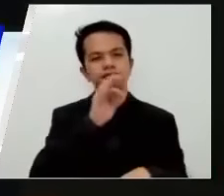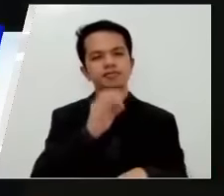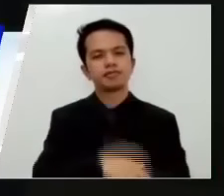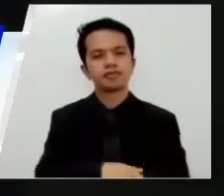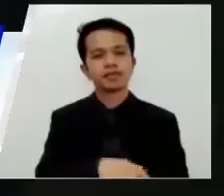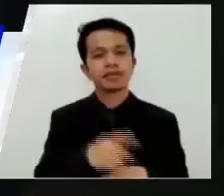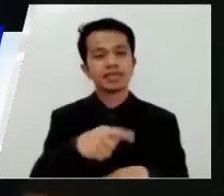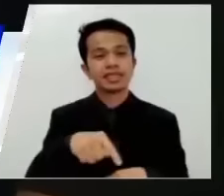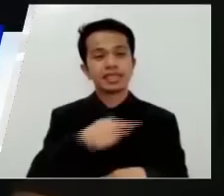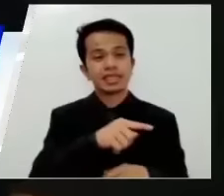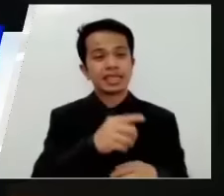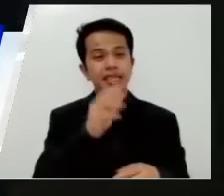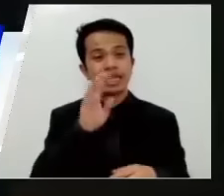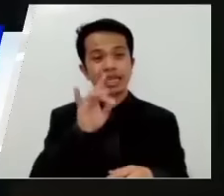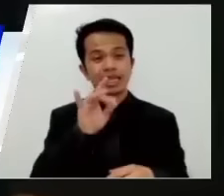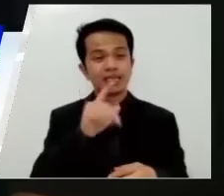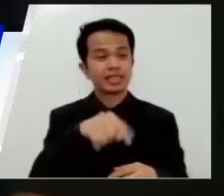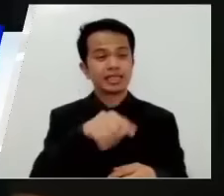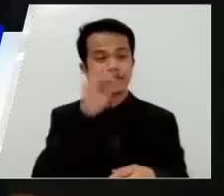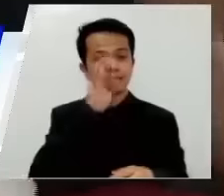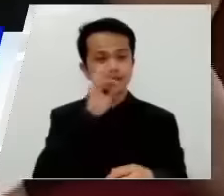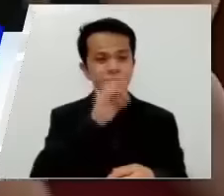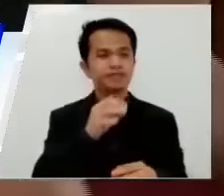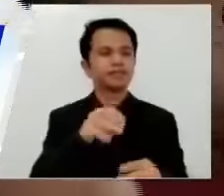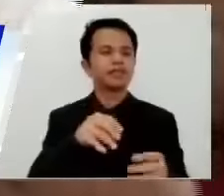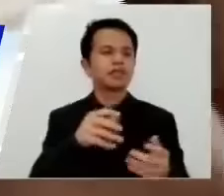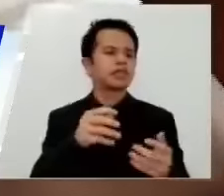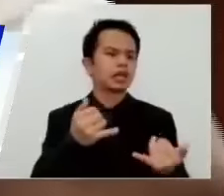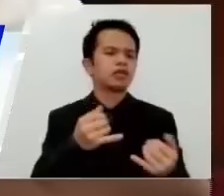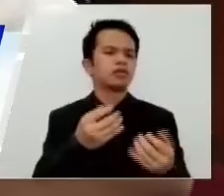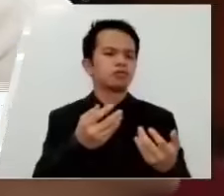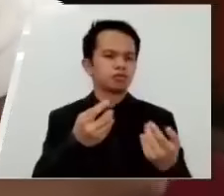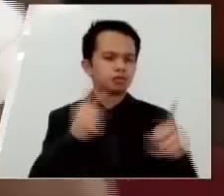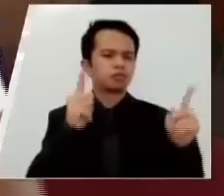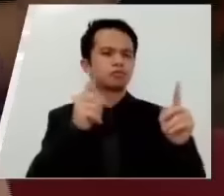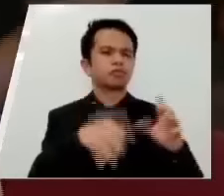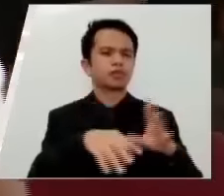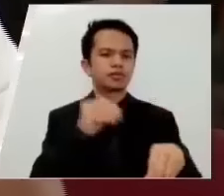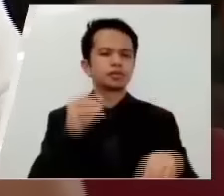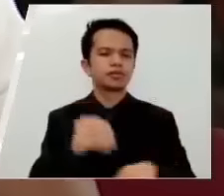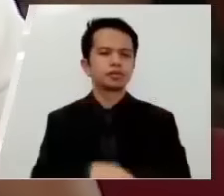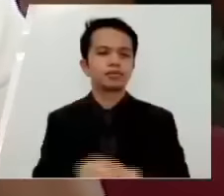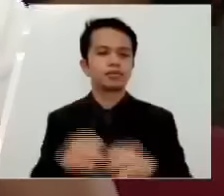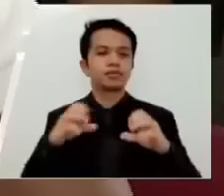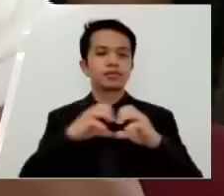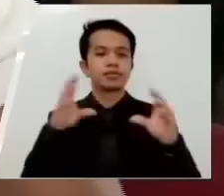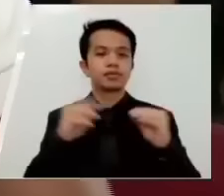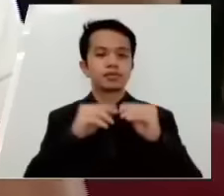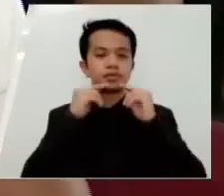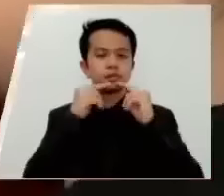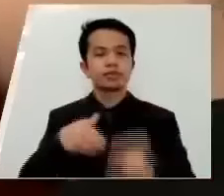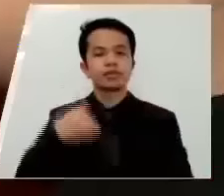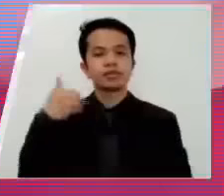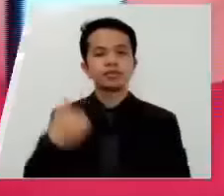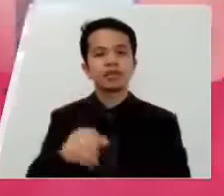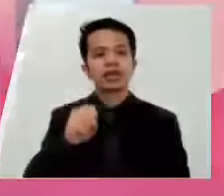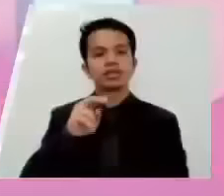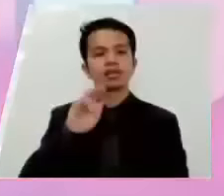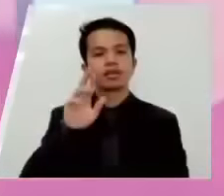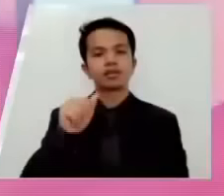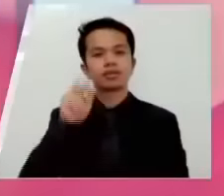of them, Filipinos, were also safely released. Para sa GMA Integrated News, Sandra Aguinaldo, ang